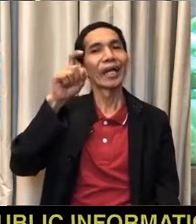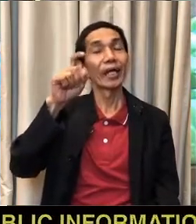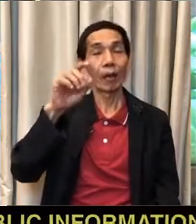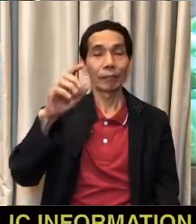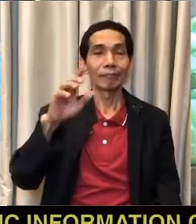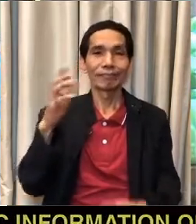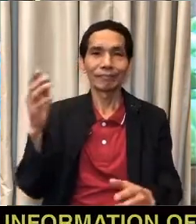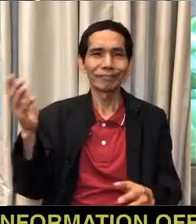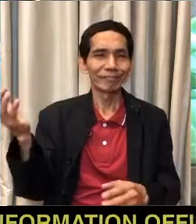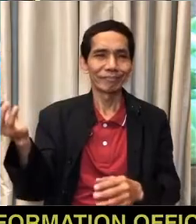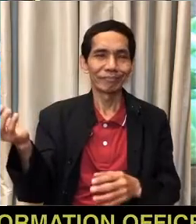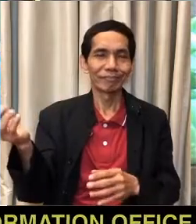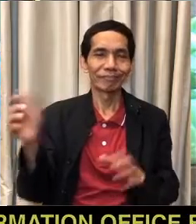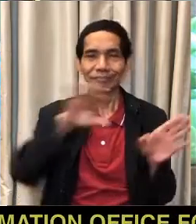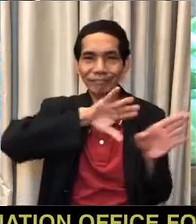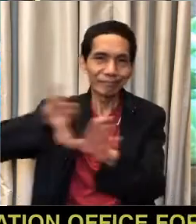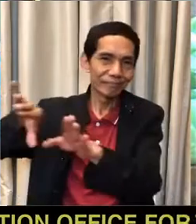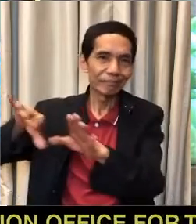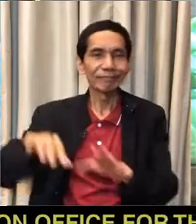anyway,